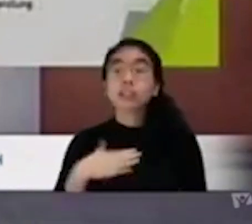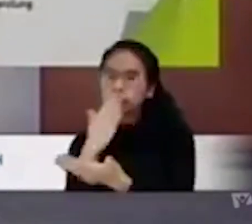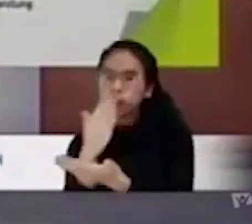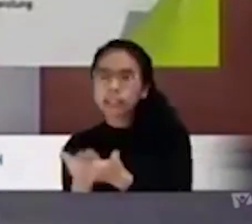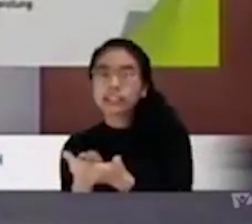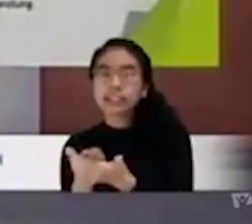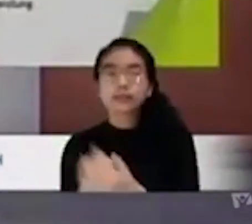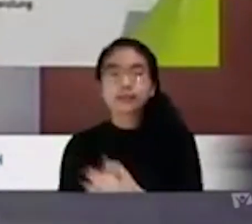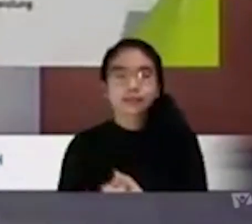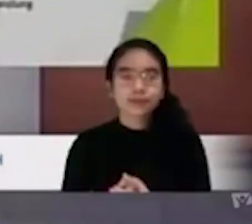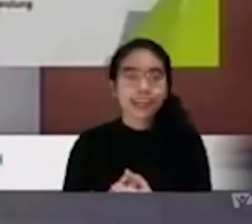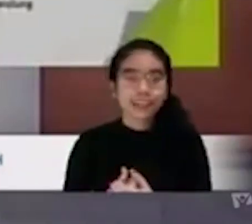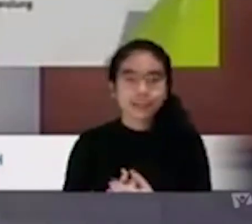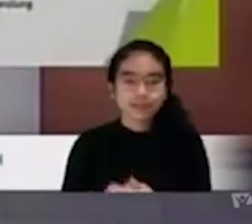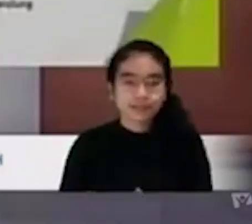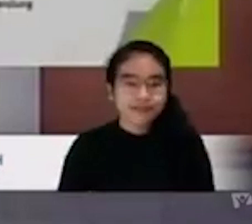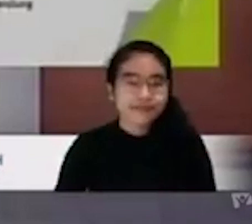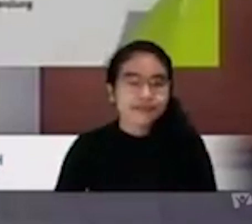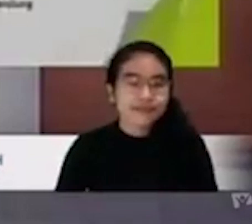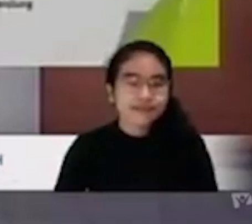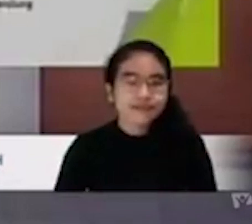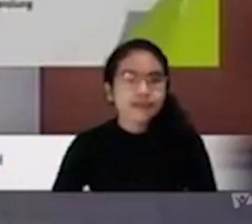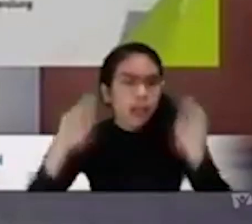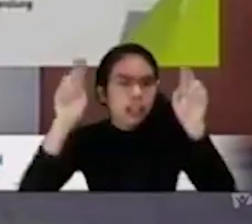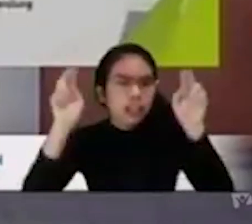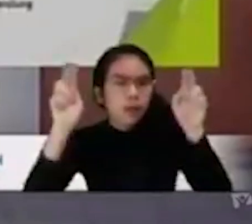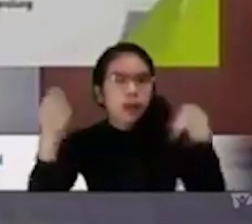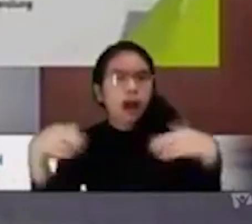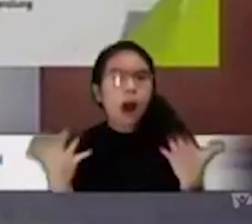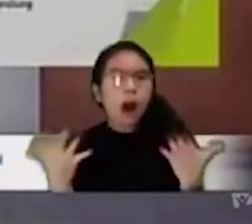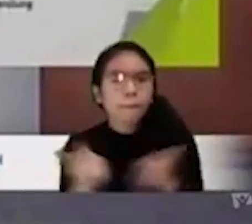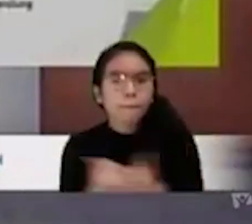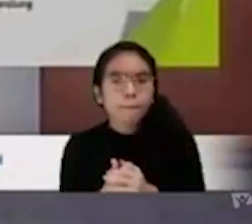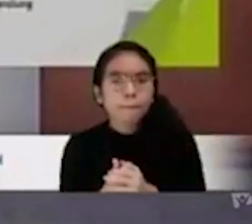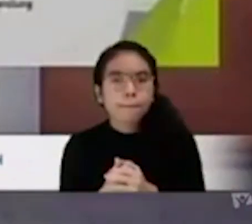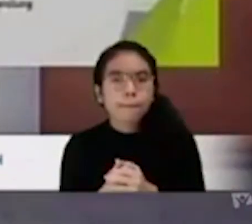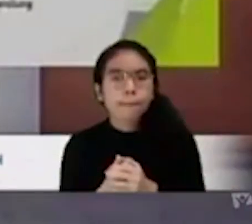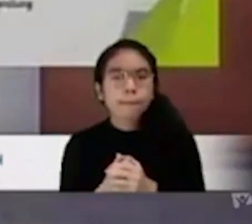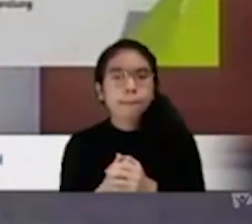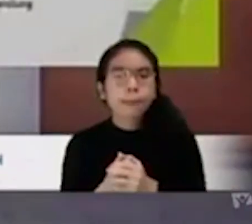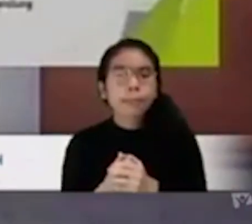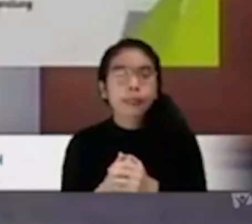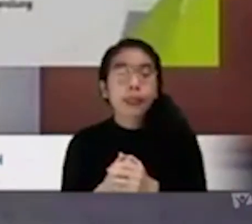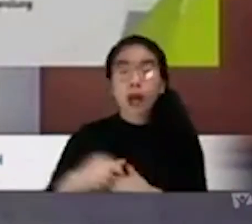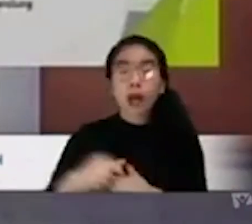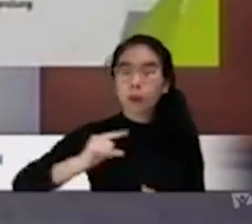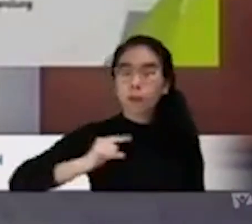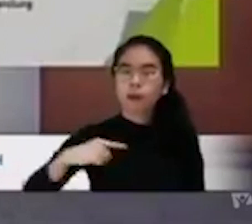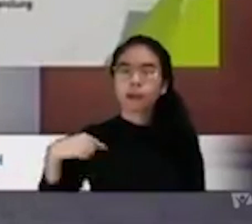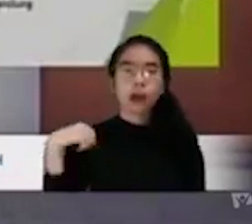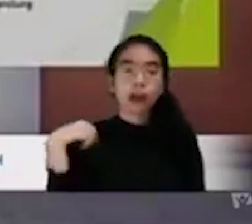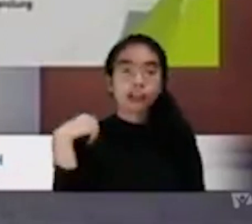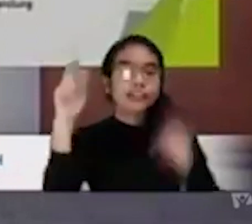Minggu. Tema yang diambil oleh panitia luar biasa. Bersatu